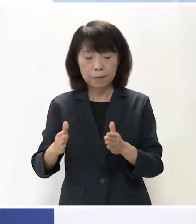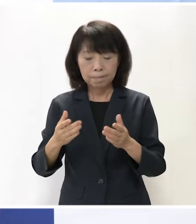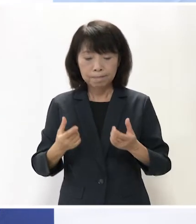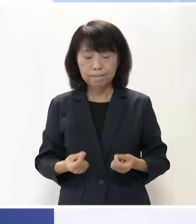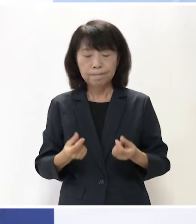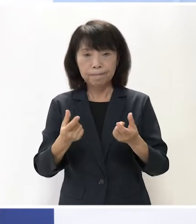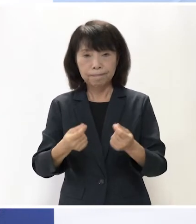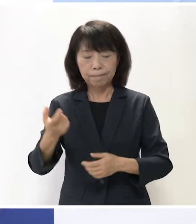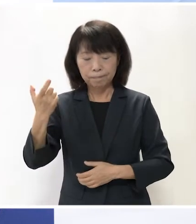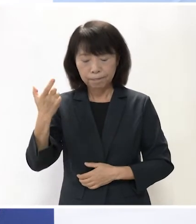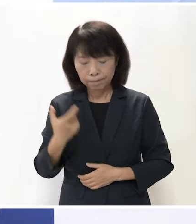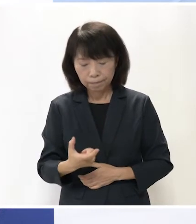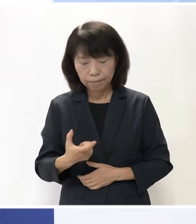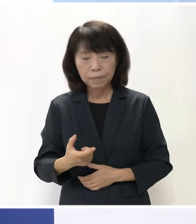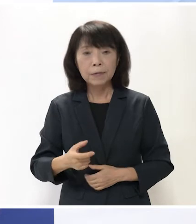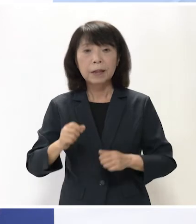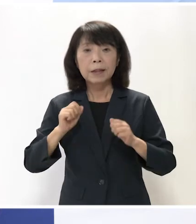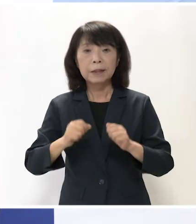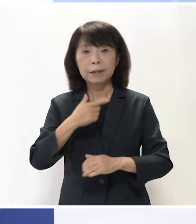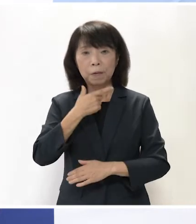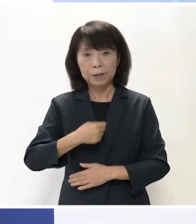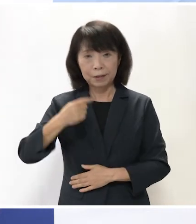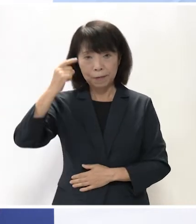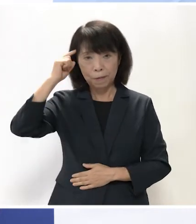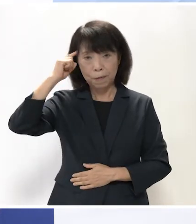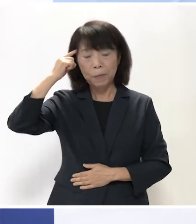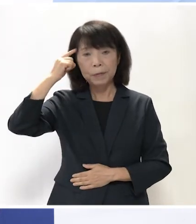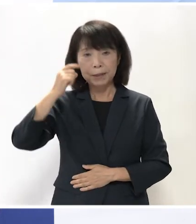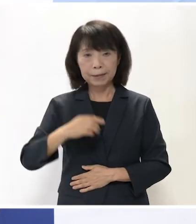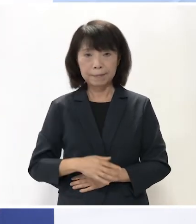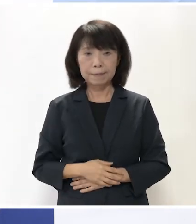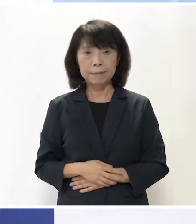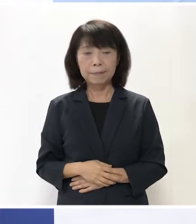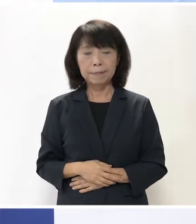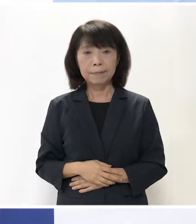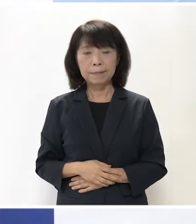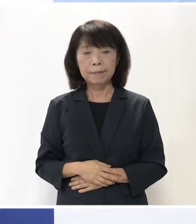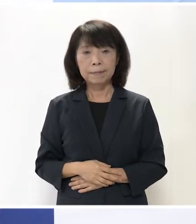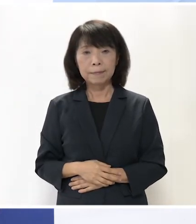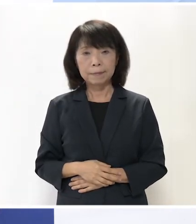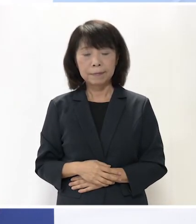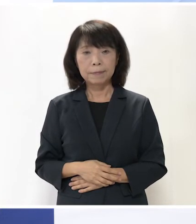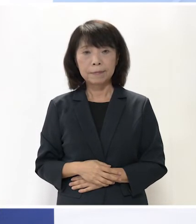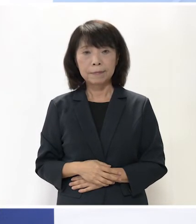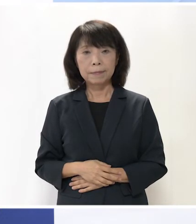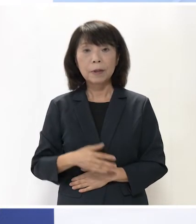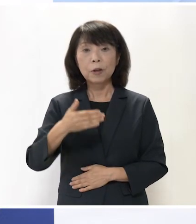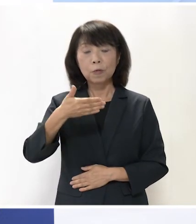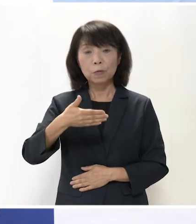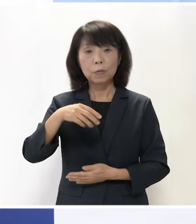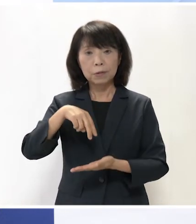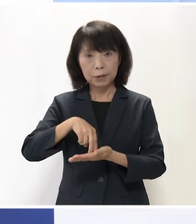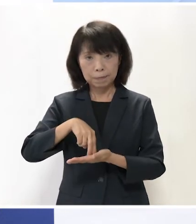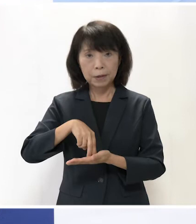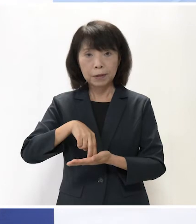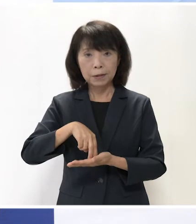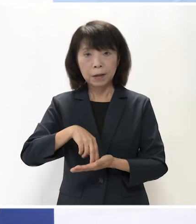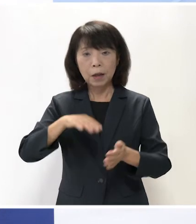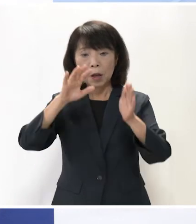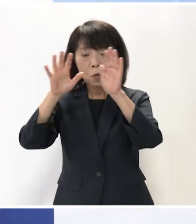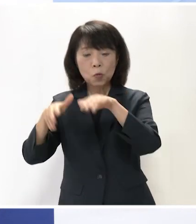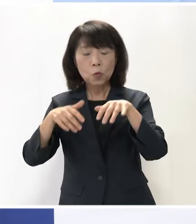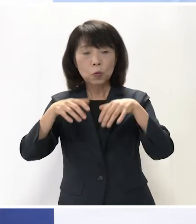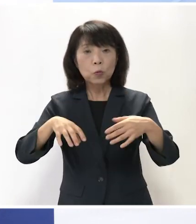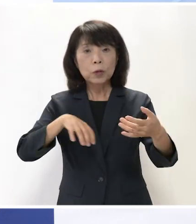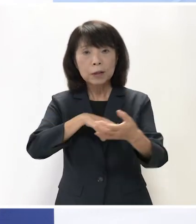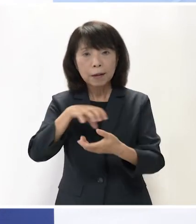害への備えを確かなものにしていただきたいと思います。区といたしましても、風水害を